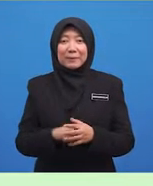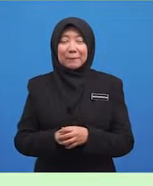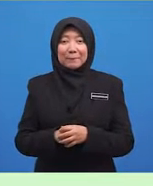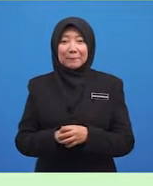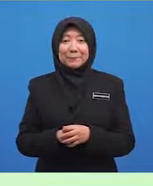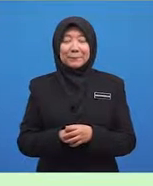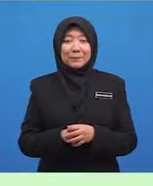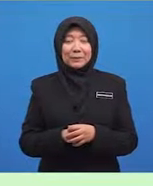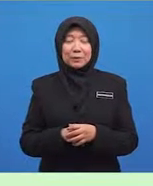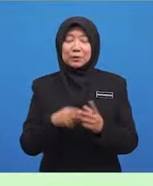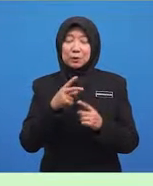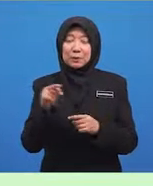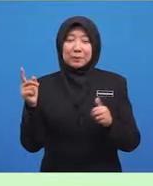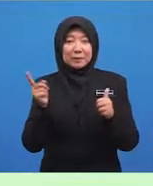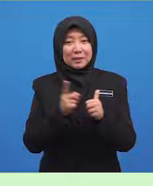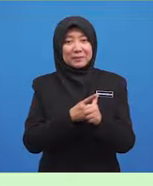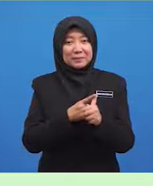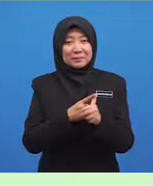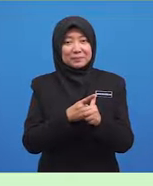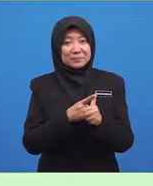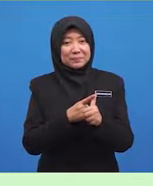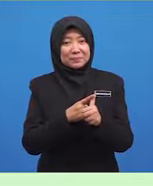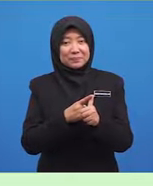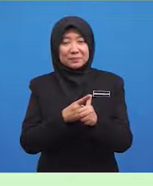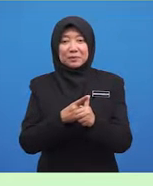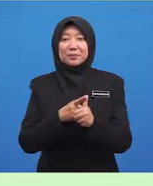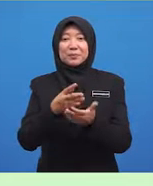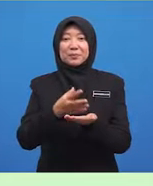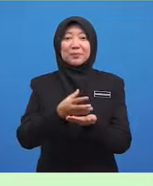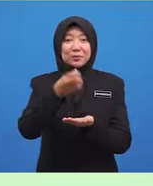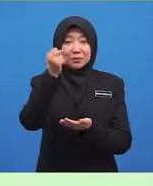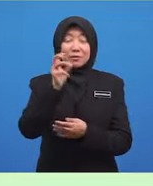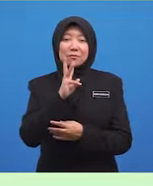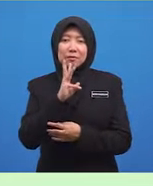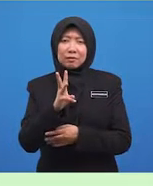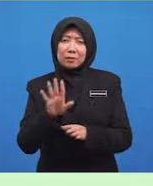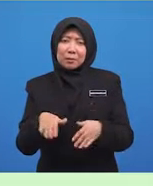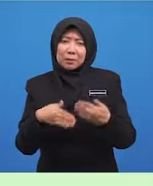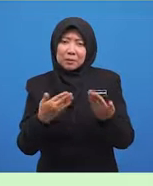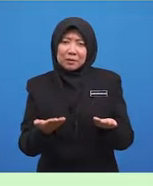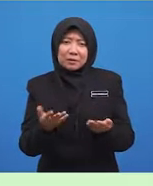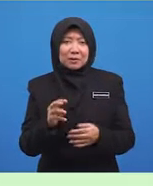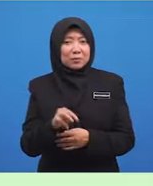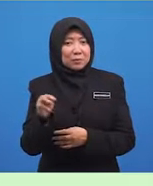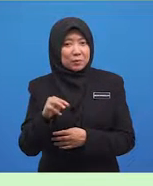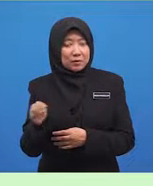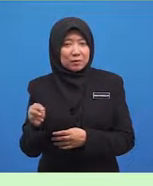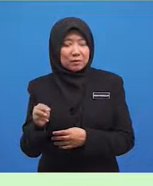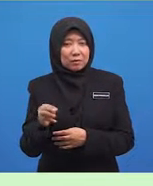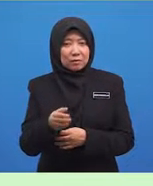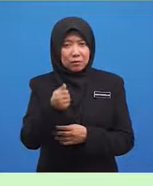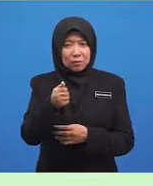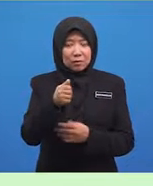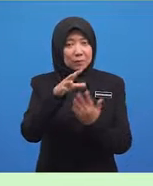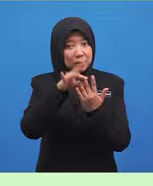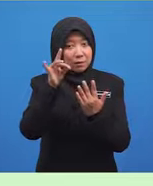Jawapan yang pertama ialah botol air. Bagaimana, murid-murid? Adakah kamu